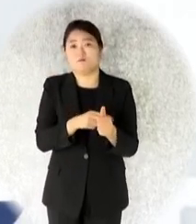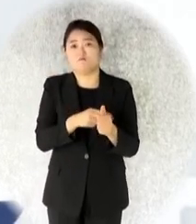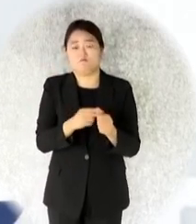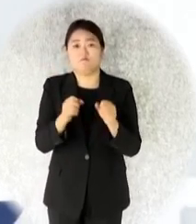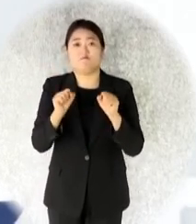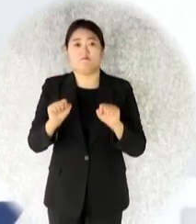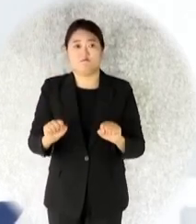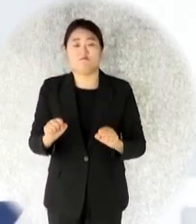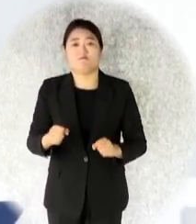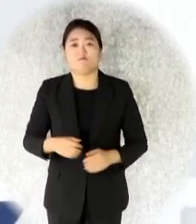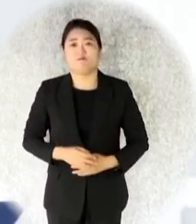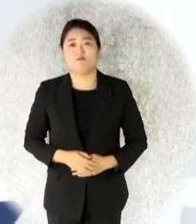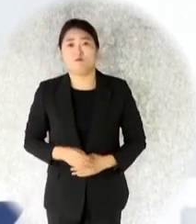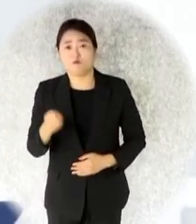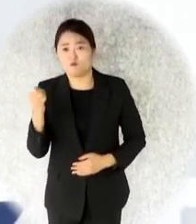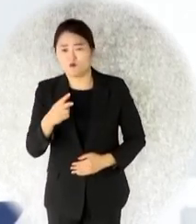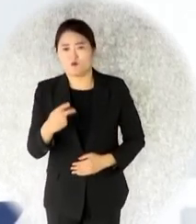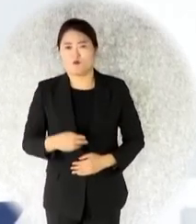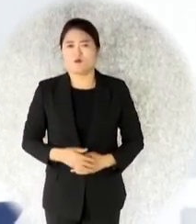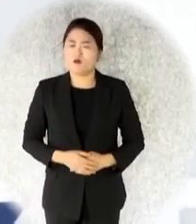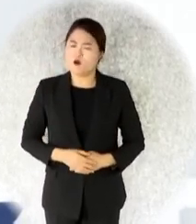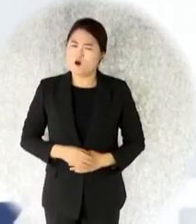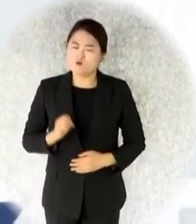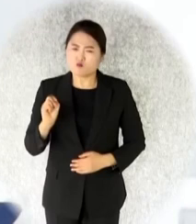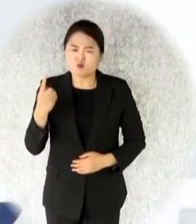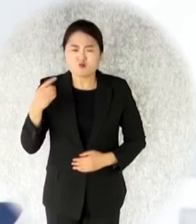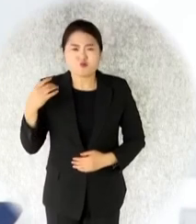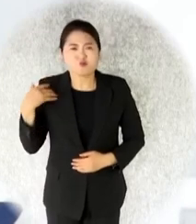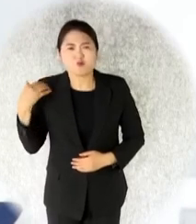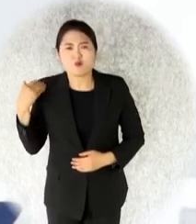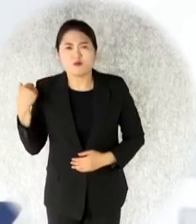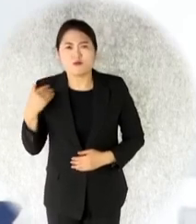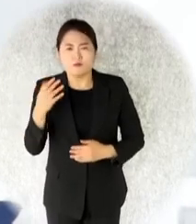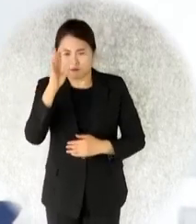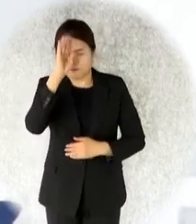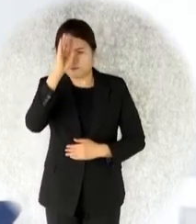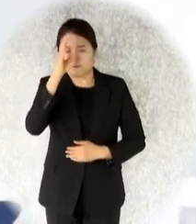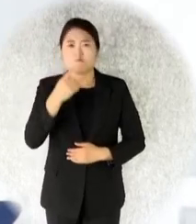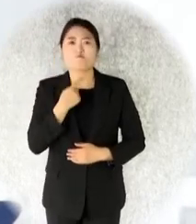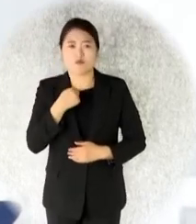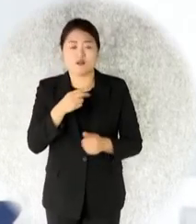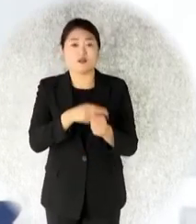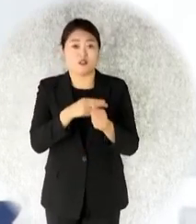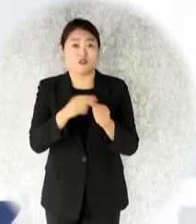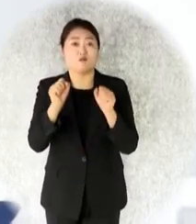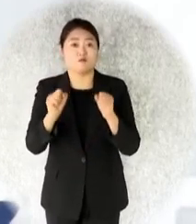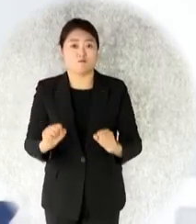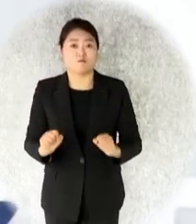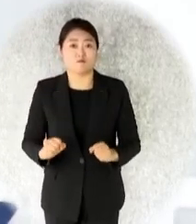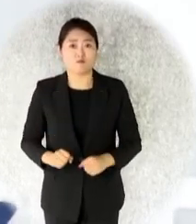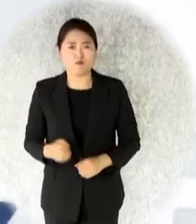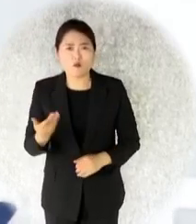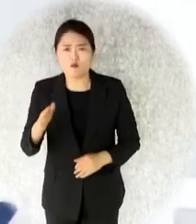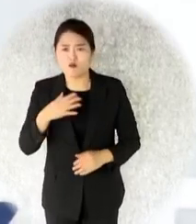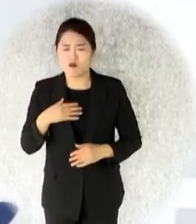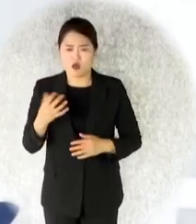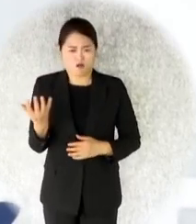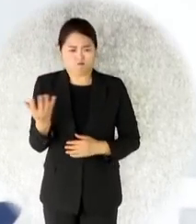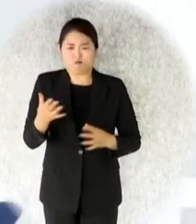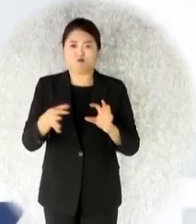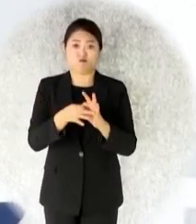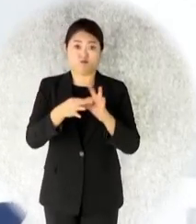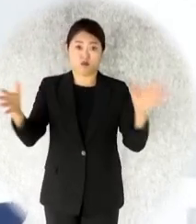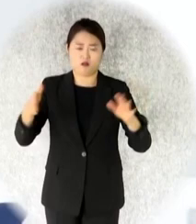통증에 시달리는 선생님도 있을 겁니다 중요한 건 내가 어떤 몸이건 우리는